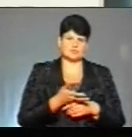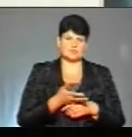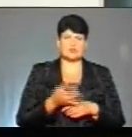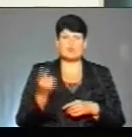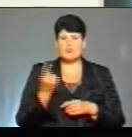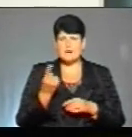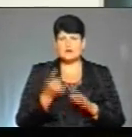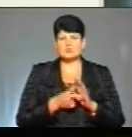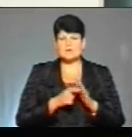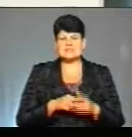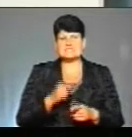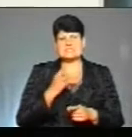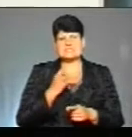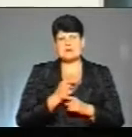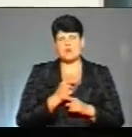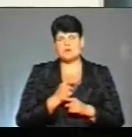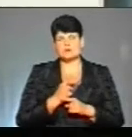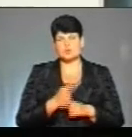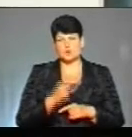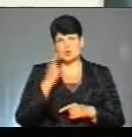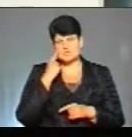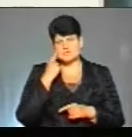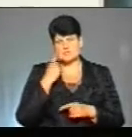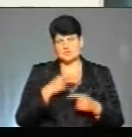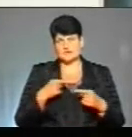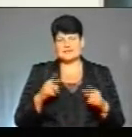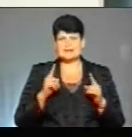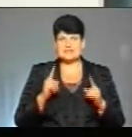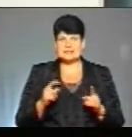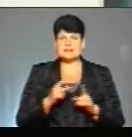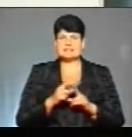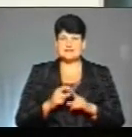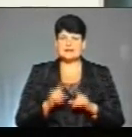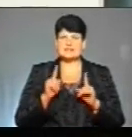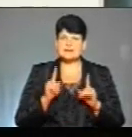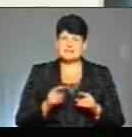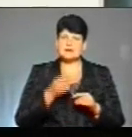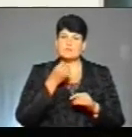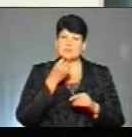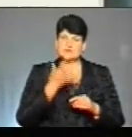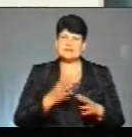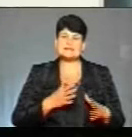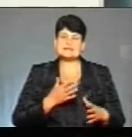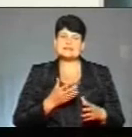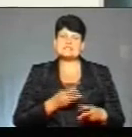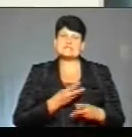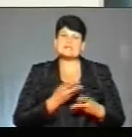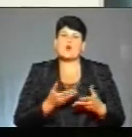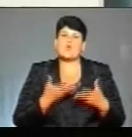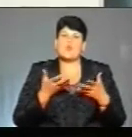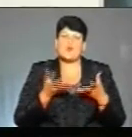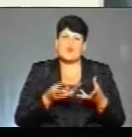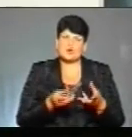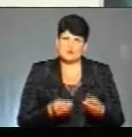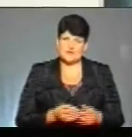у першому класі заборонено будь-яке оцінювання, тільки словесне і тільки позитивне, заохочувальне.